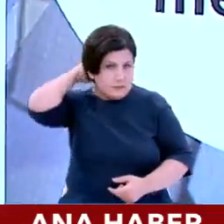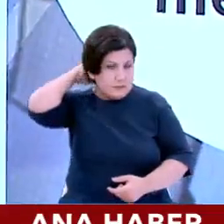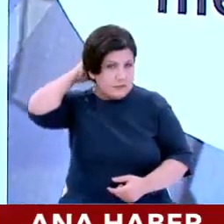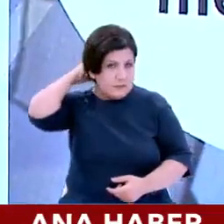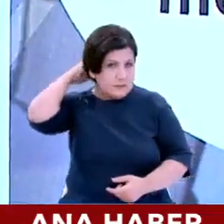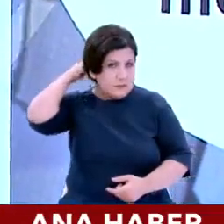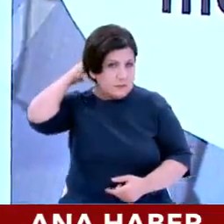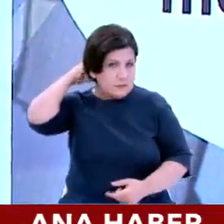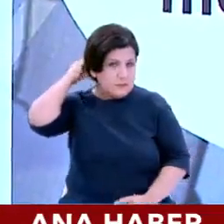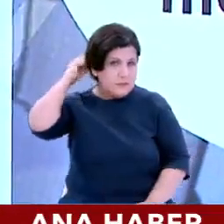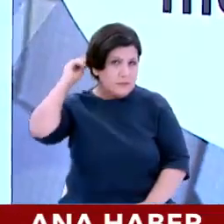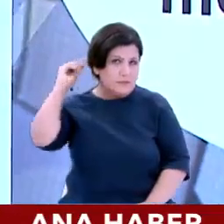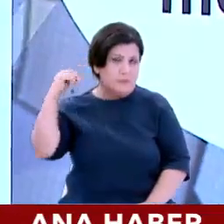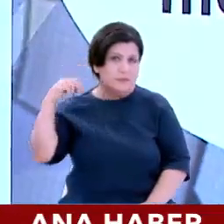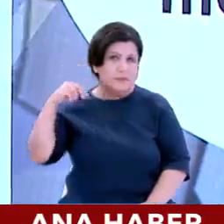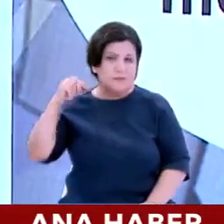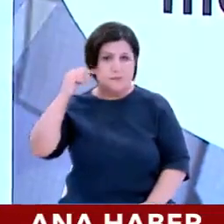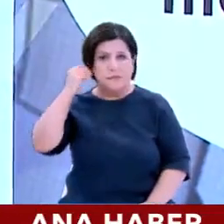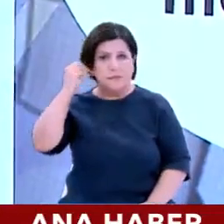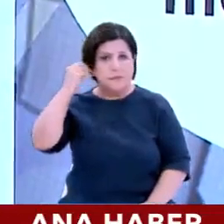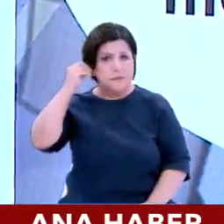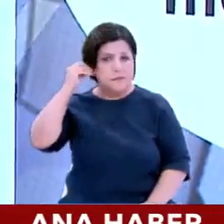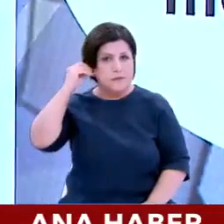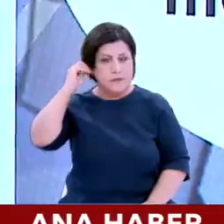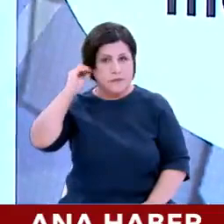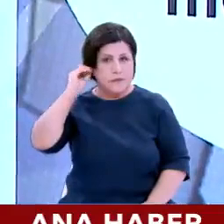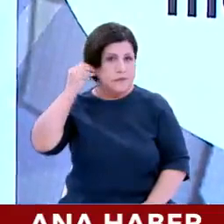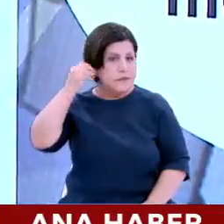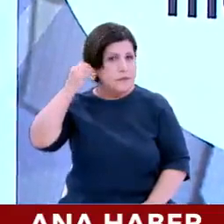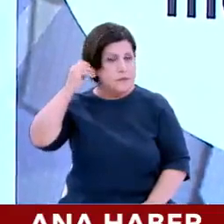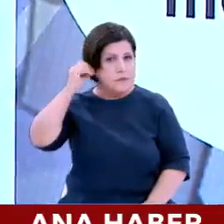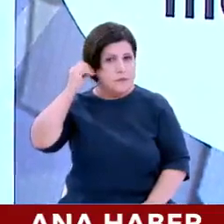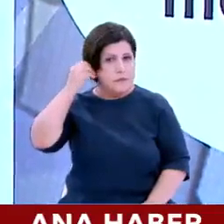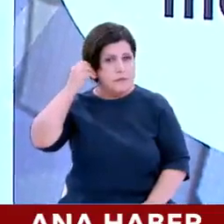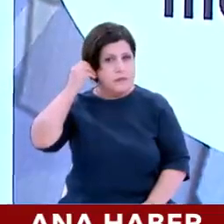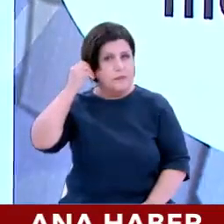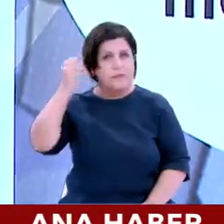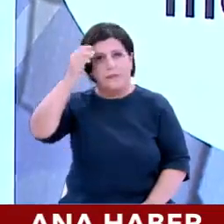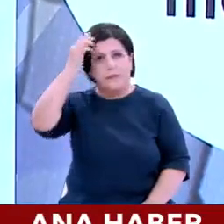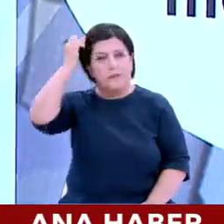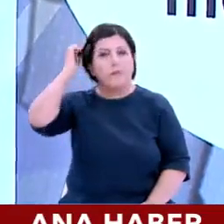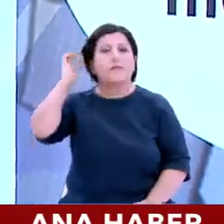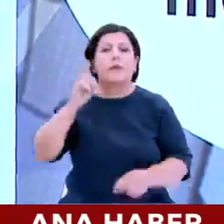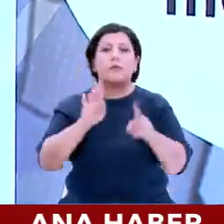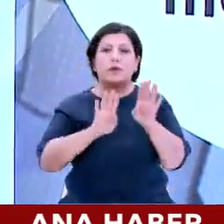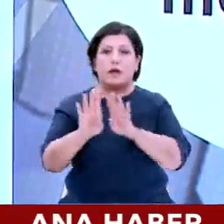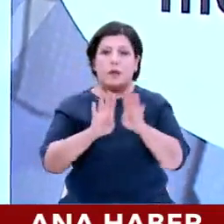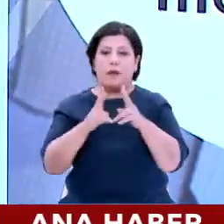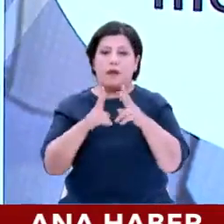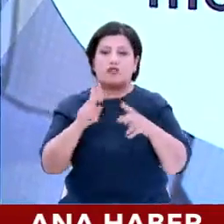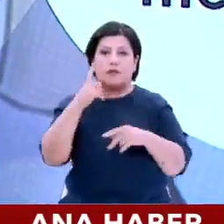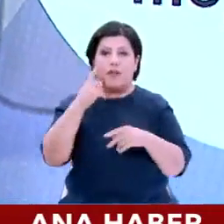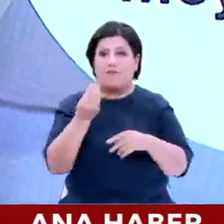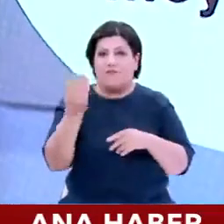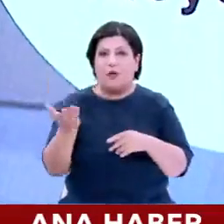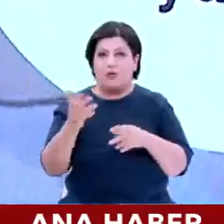mahkemede bunu çözeceksiniz mahkeme bunu çözdüğünde siz de eyt'li olacaksınız işte bakın buna açık kapı bırakıyorsa Eğer şu anda hükümet